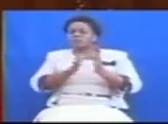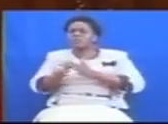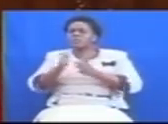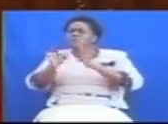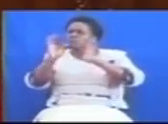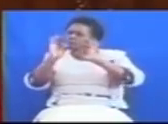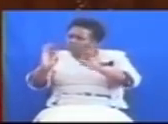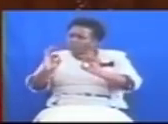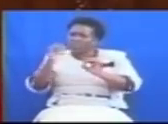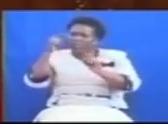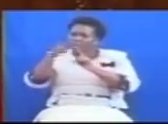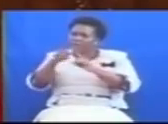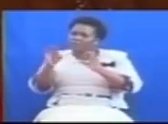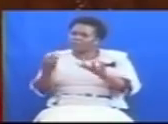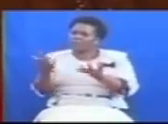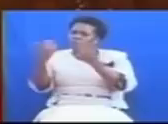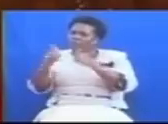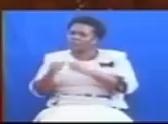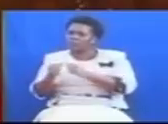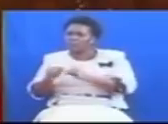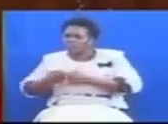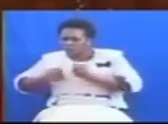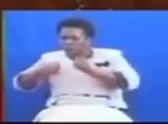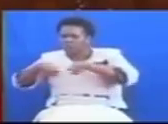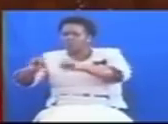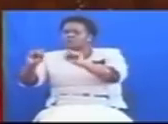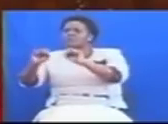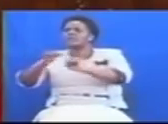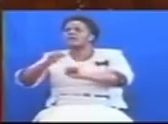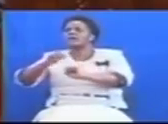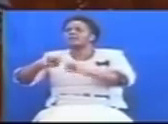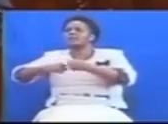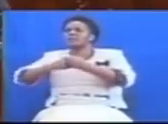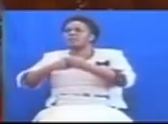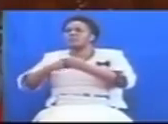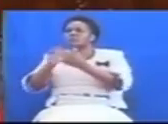za muungano katika serikali ya awamu ya tano.